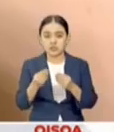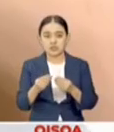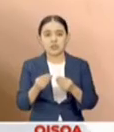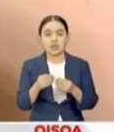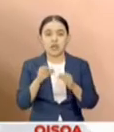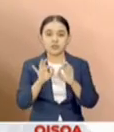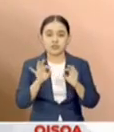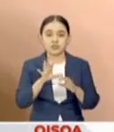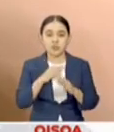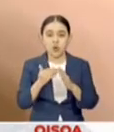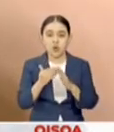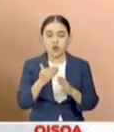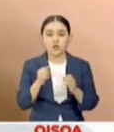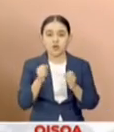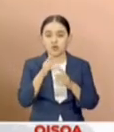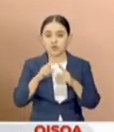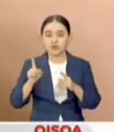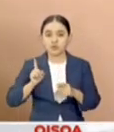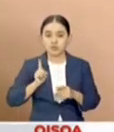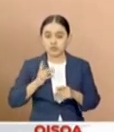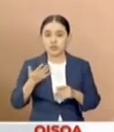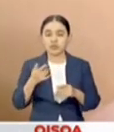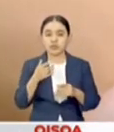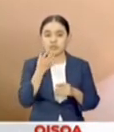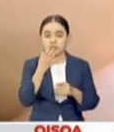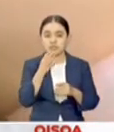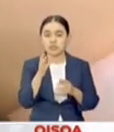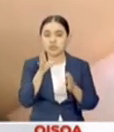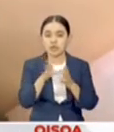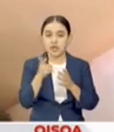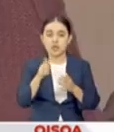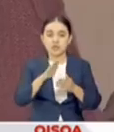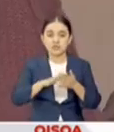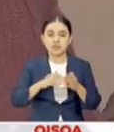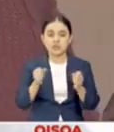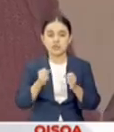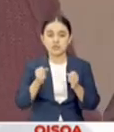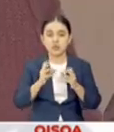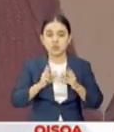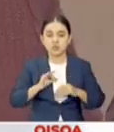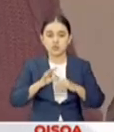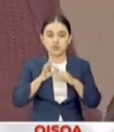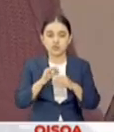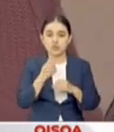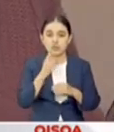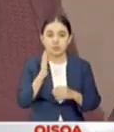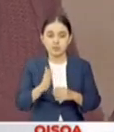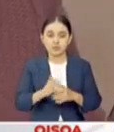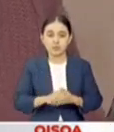kelinishini aytishdi. Oldinda qish fasli yaqin turibdi. Issiqlik energiyasiz va gazsiz qishdan eson-omon chiqib ketishim qiyin.